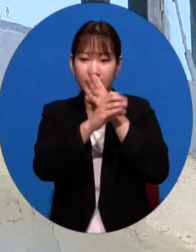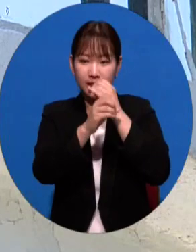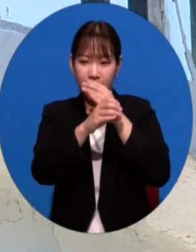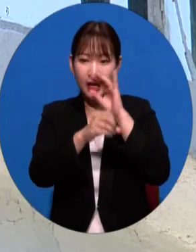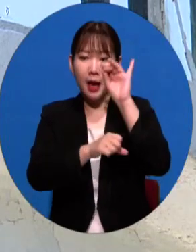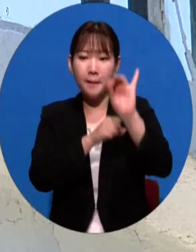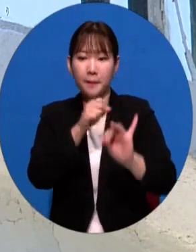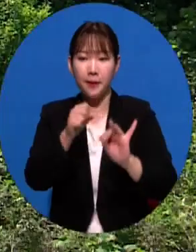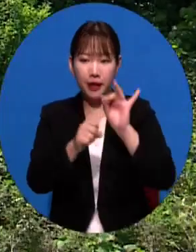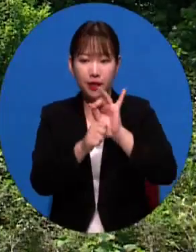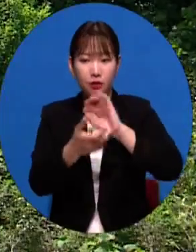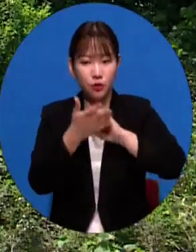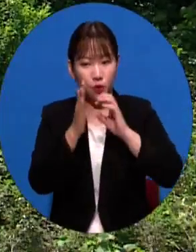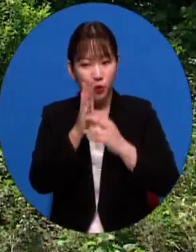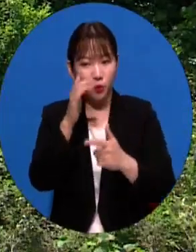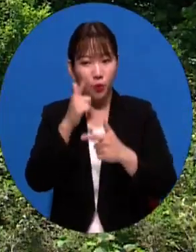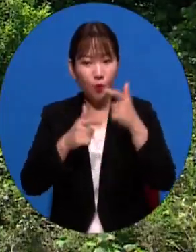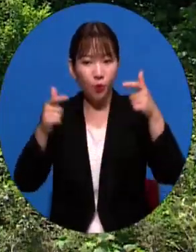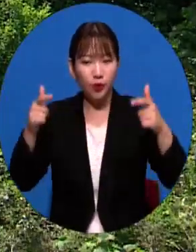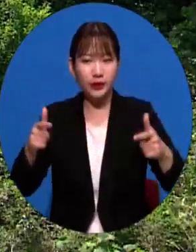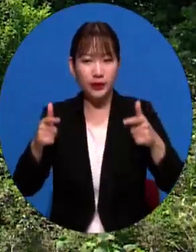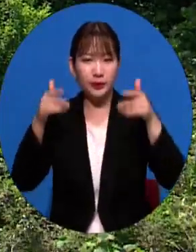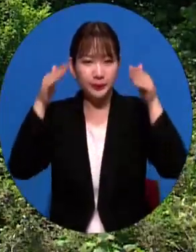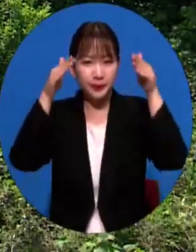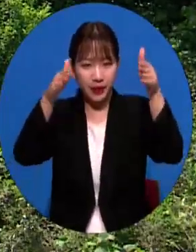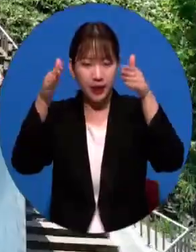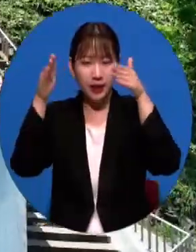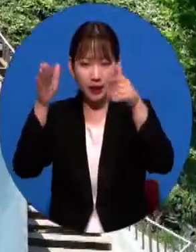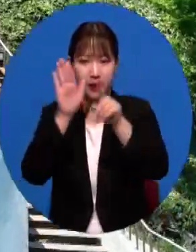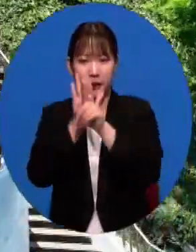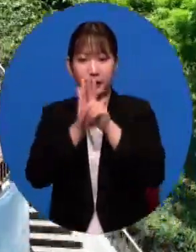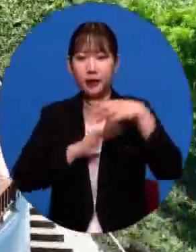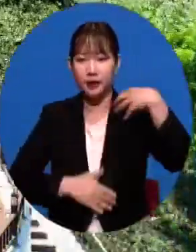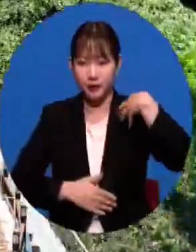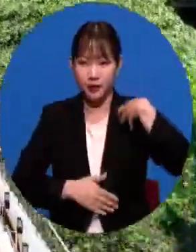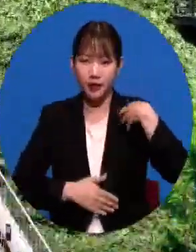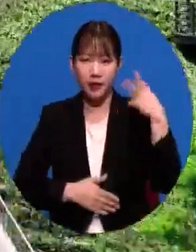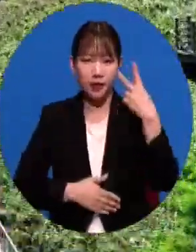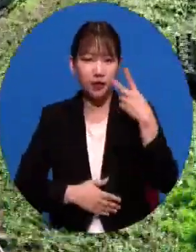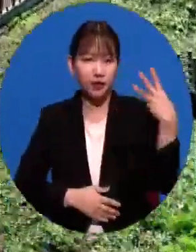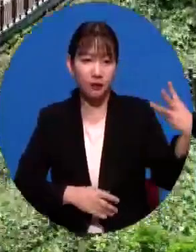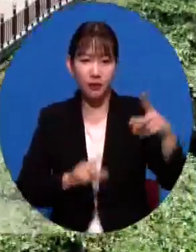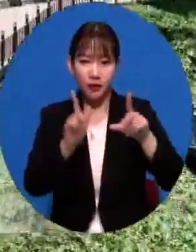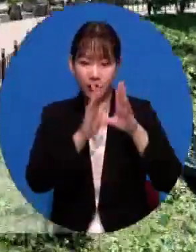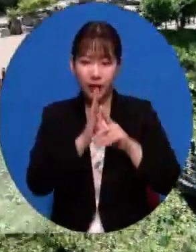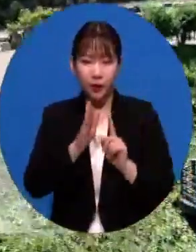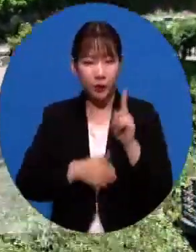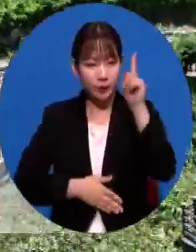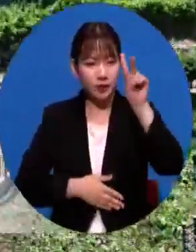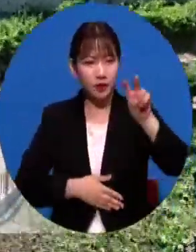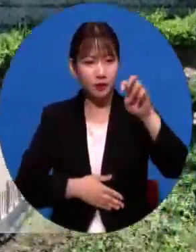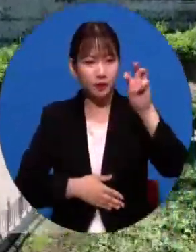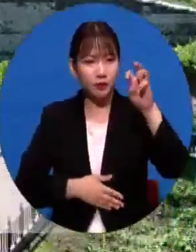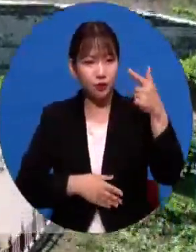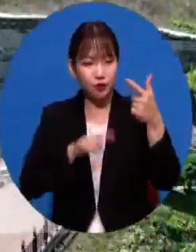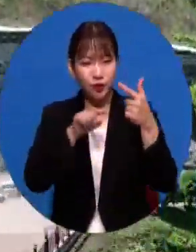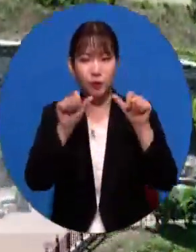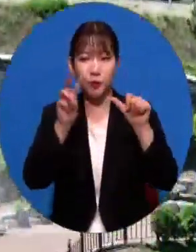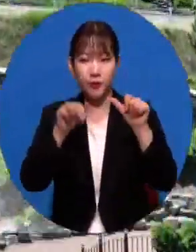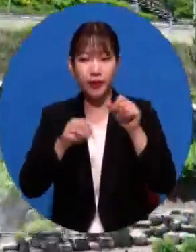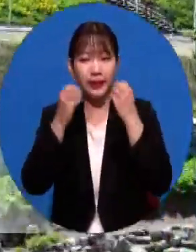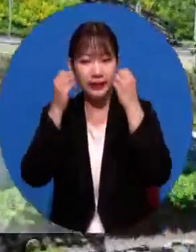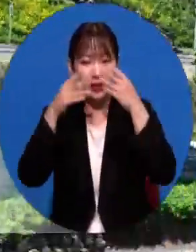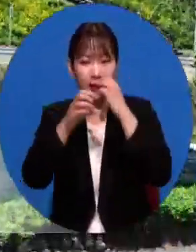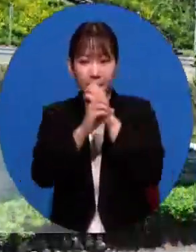가까이 육지의 관문인 목포구의 이정표가 되었습니다. 지난 2003년에는 높이 36.5m의 새